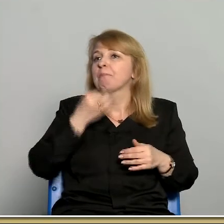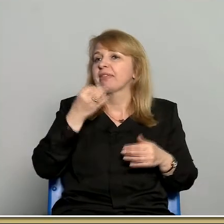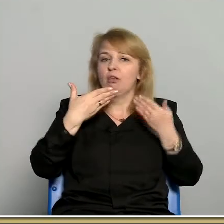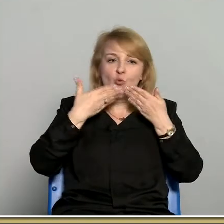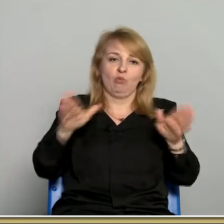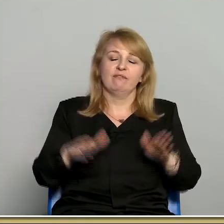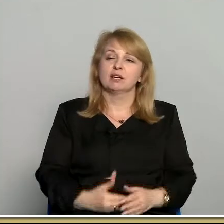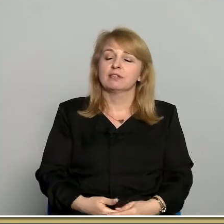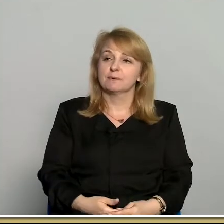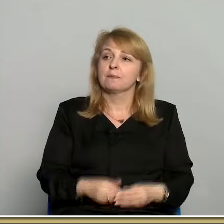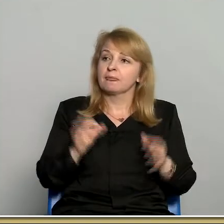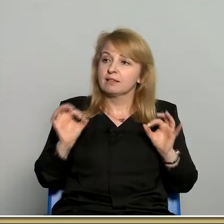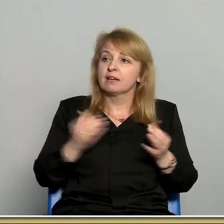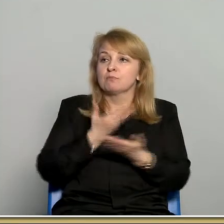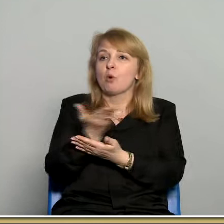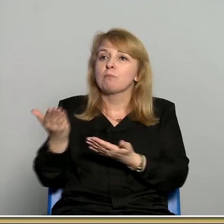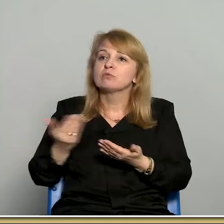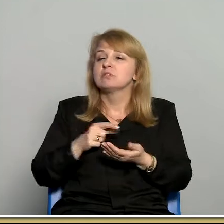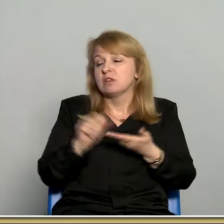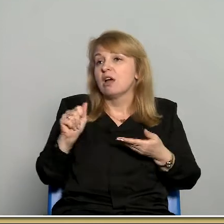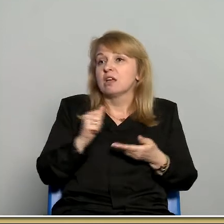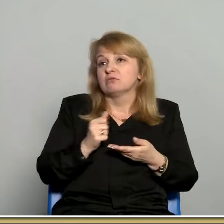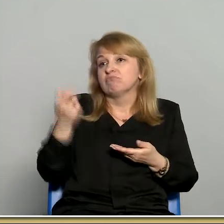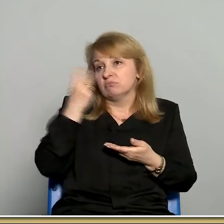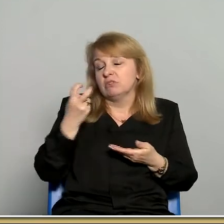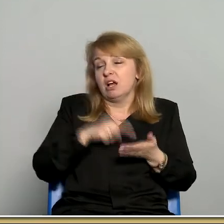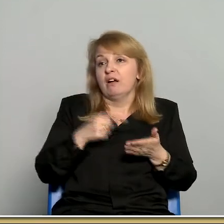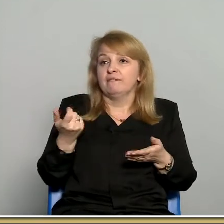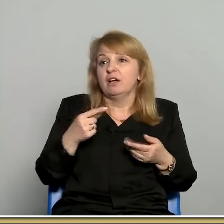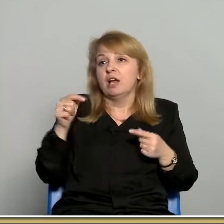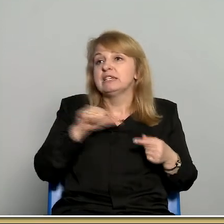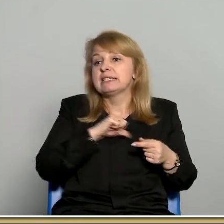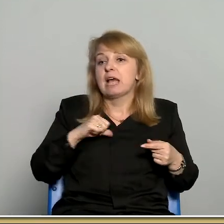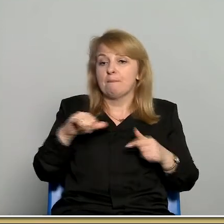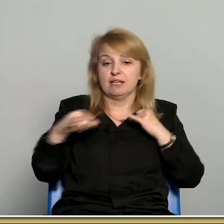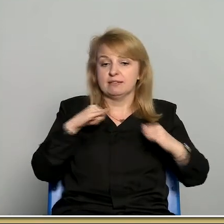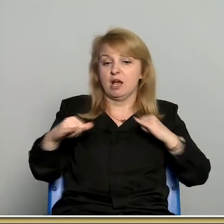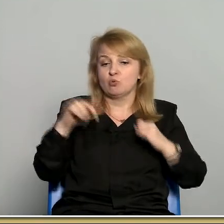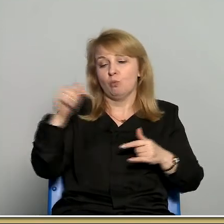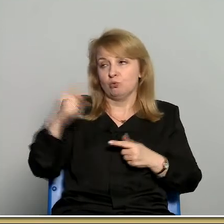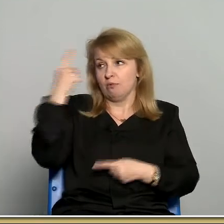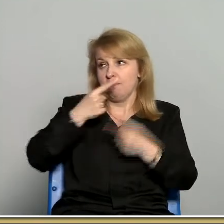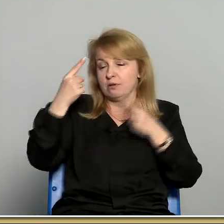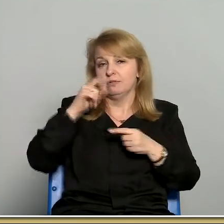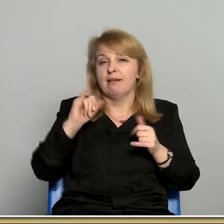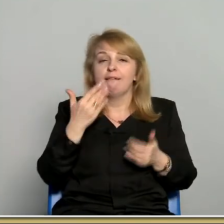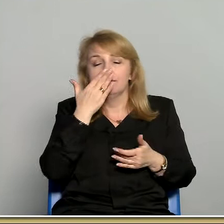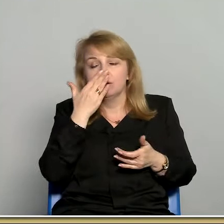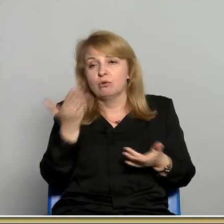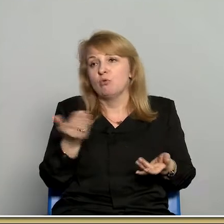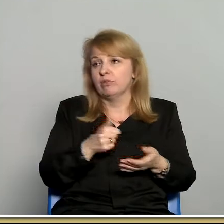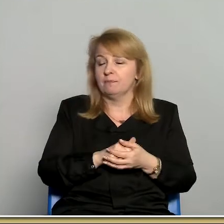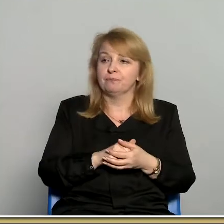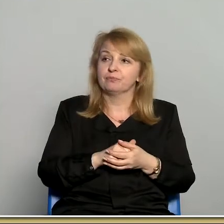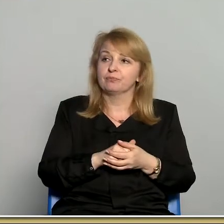Jeżeli będą propozycje oczywiście na pewno członkowie zarządu i cały zarząd, jak również Mazowiecka Jednostka z chęcią takich